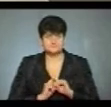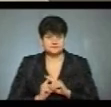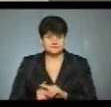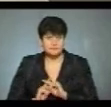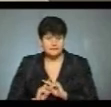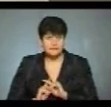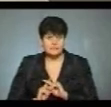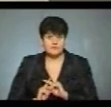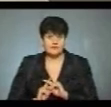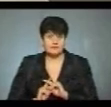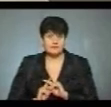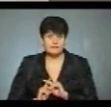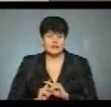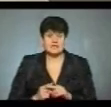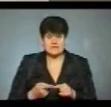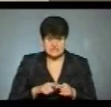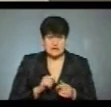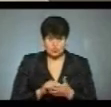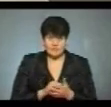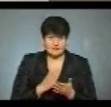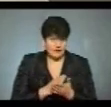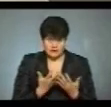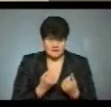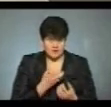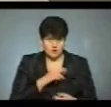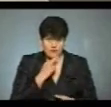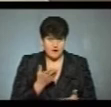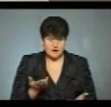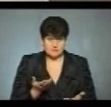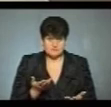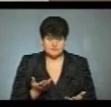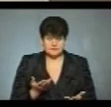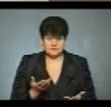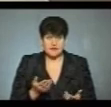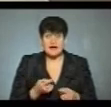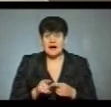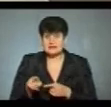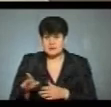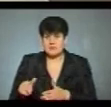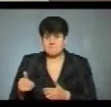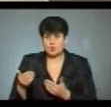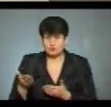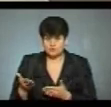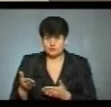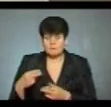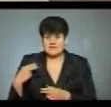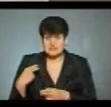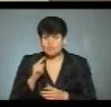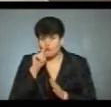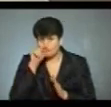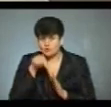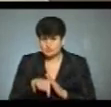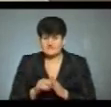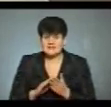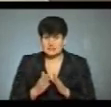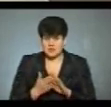сторін. І тобто цей документ вже є, але його не взяли до уваги. Його не взяли до уваги. А це ми пропонуємо президенту втрутитися в